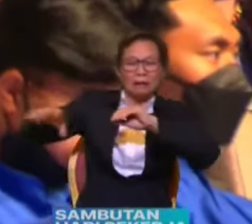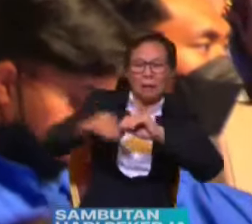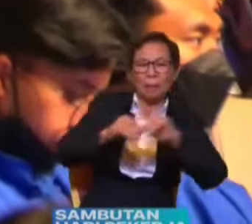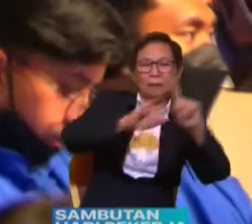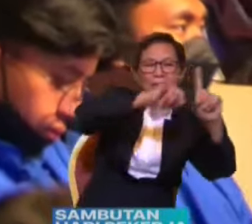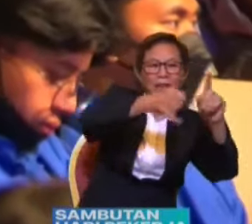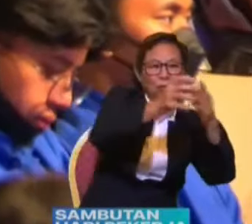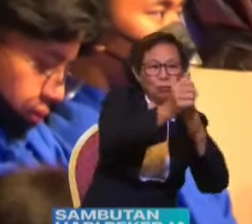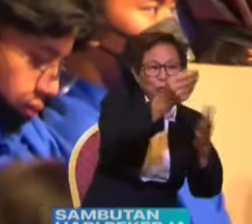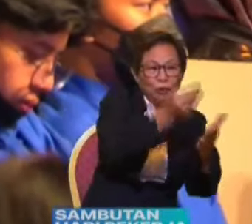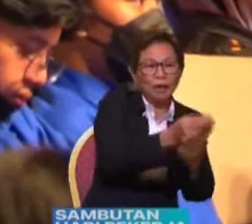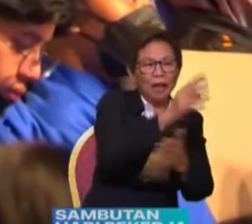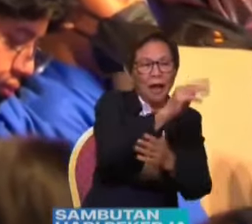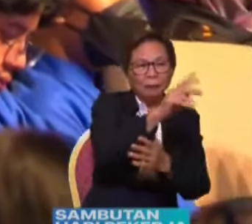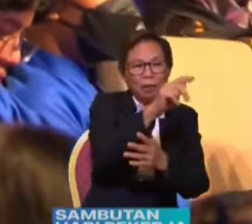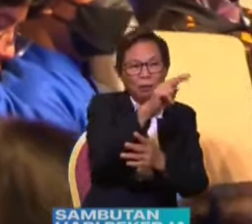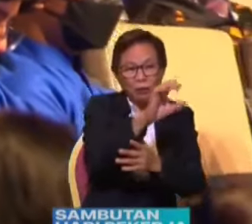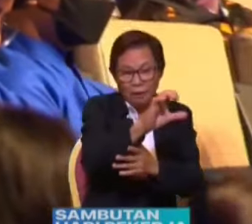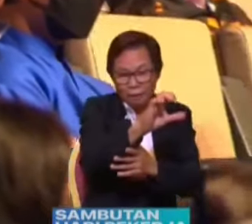kepada MTUC